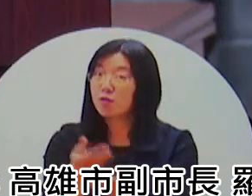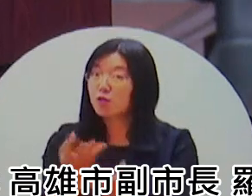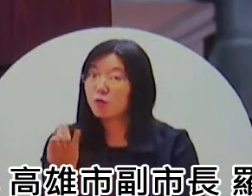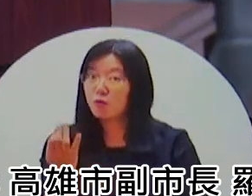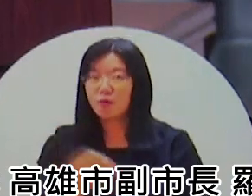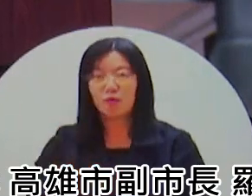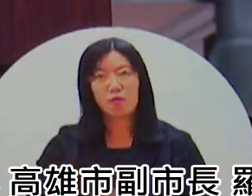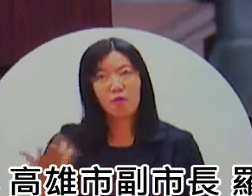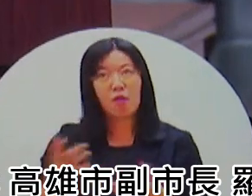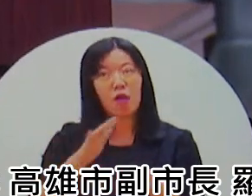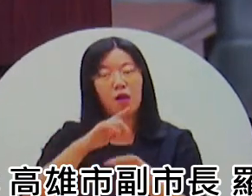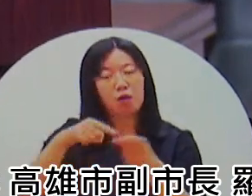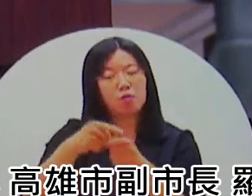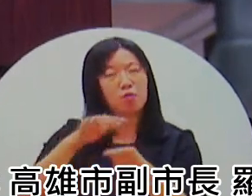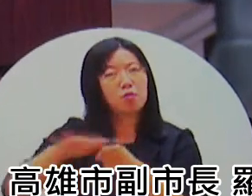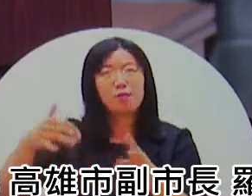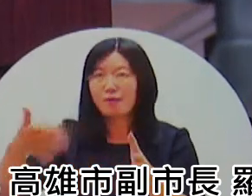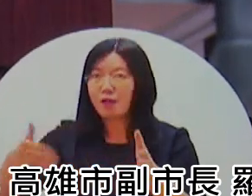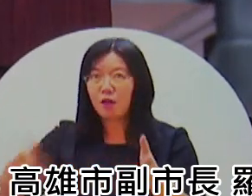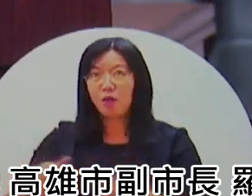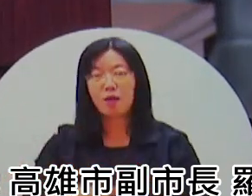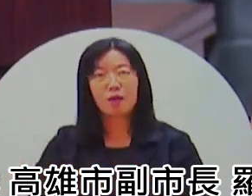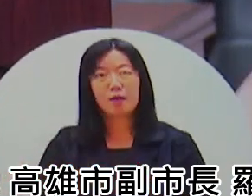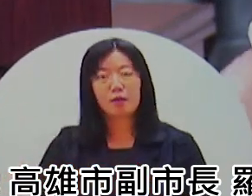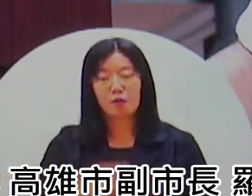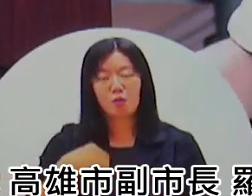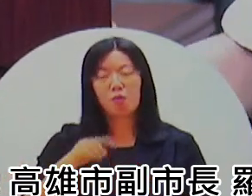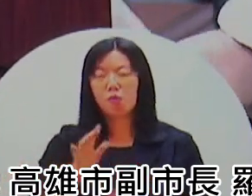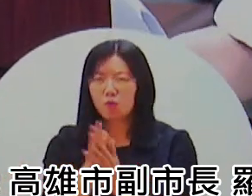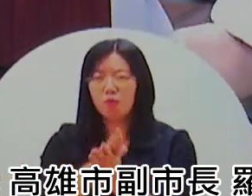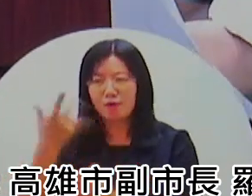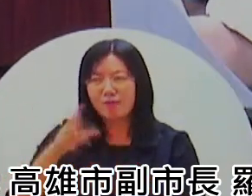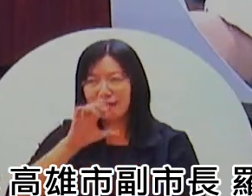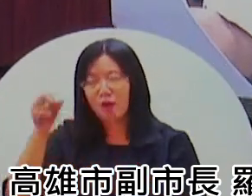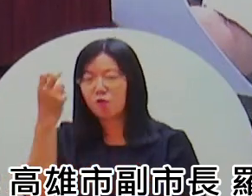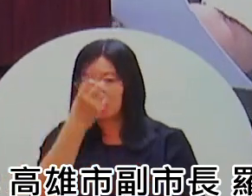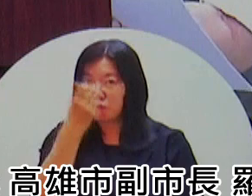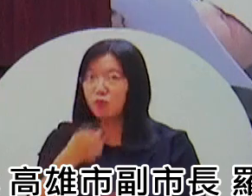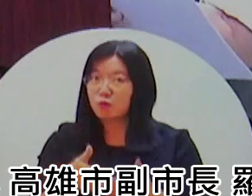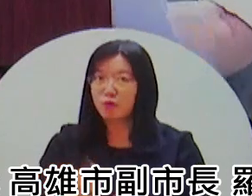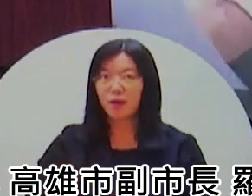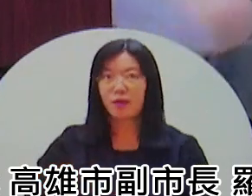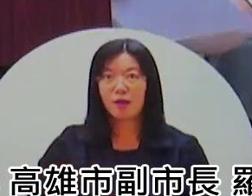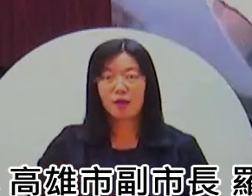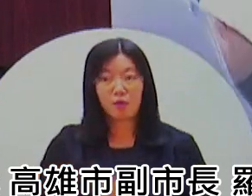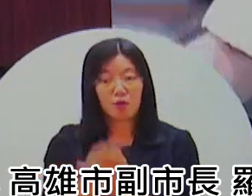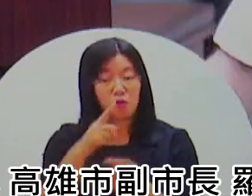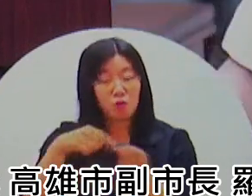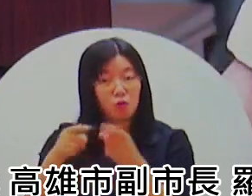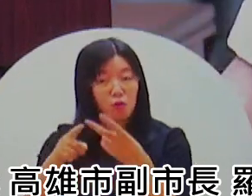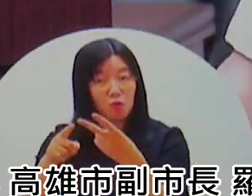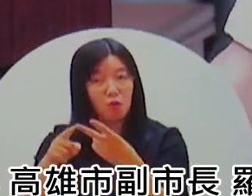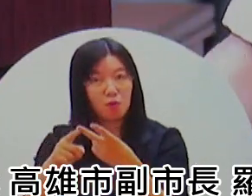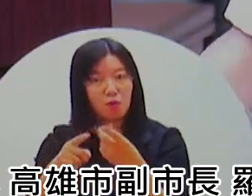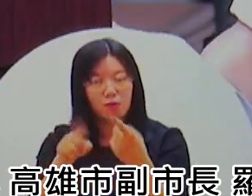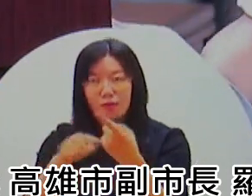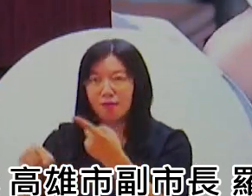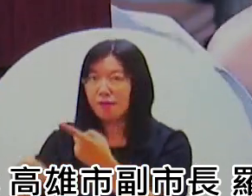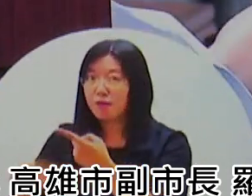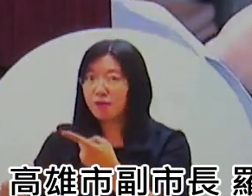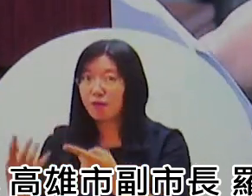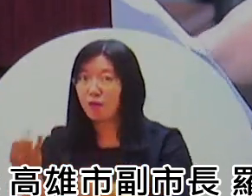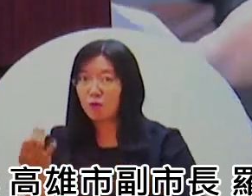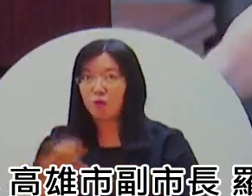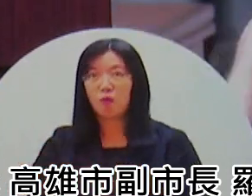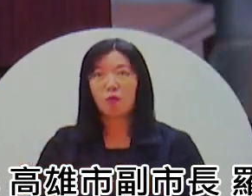年大概抱歉，这个我要去查一下。 来，好。来，平均每人负担公务债务多少？ 每人负担哦，